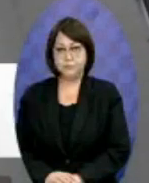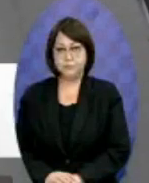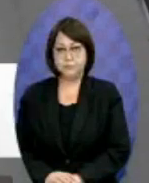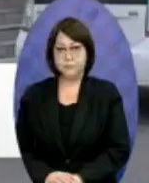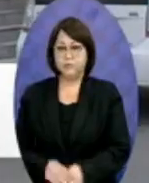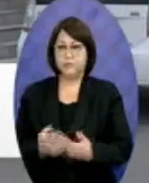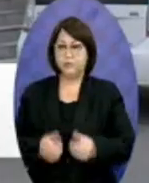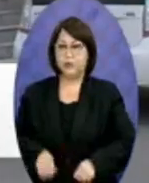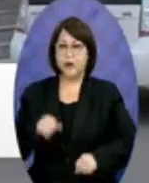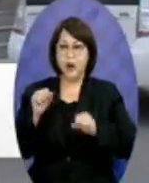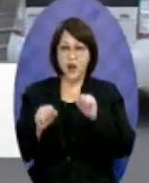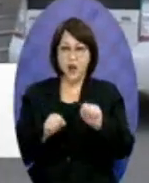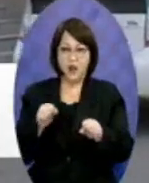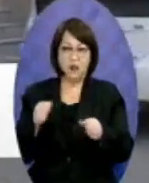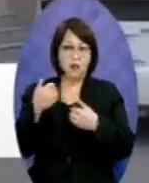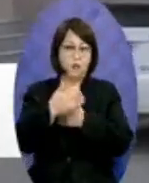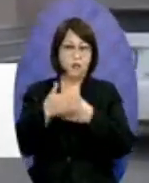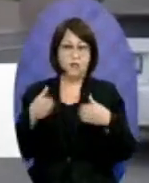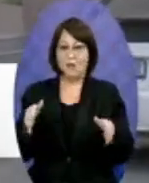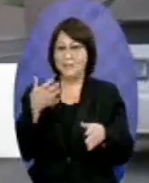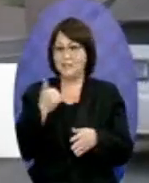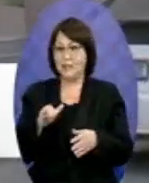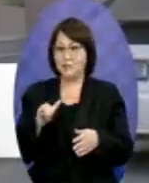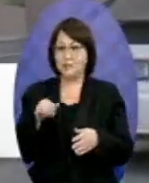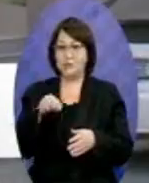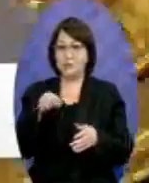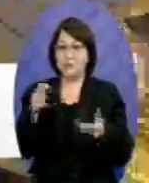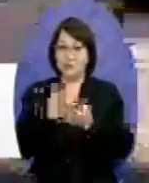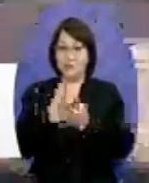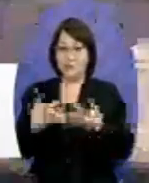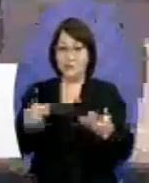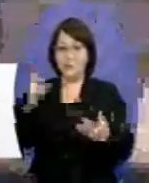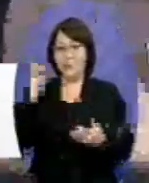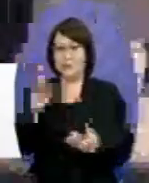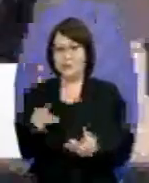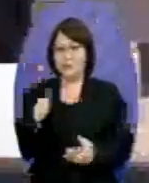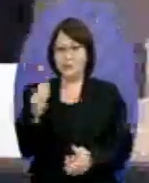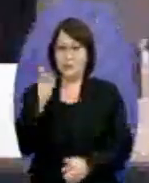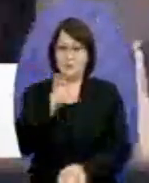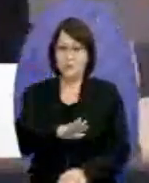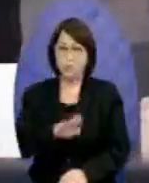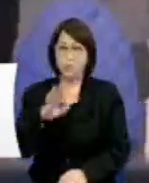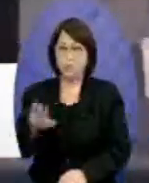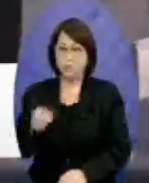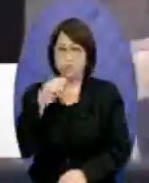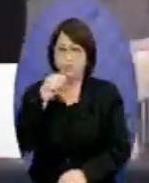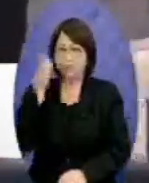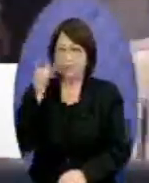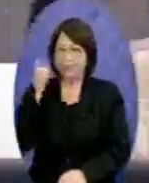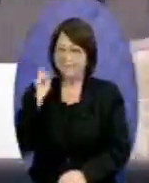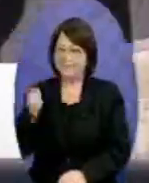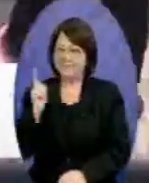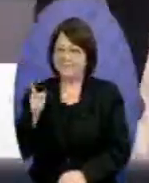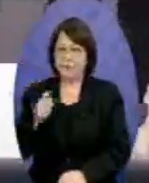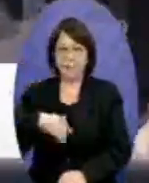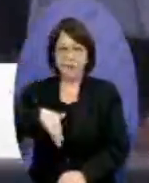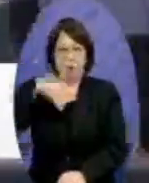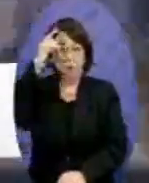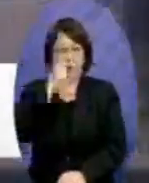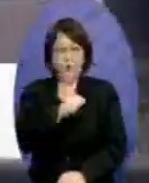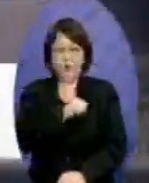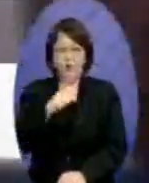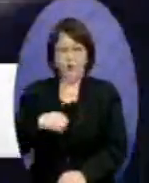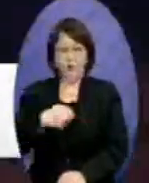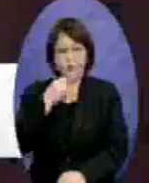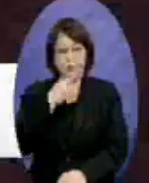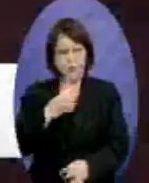Ярен тасгаас алдагдсан гэхэд зарим тоног төхөөрөмжүүд олдлоо. Хүүхдийг шудраг бай гэж хүмүүжүүлдэг томчууд шудраг байх зарчмаа биелүүлдэгвэ